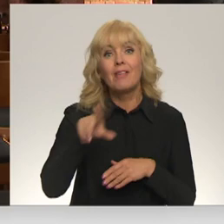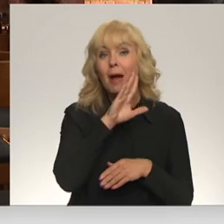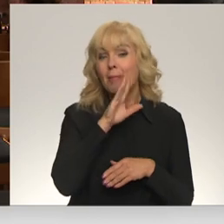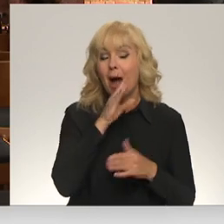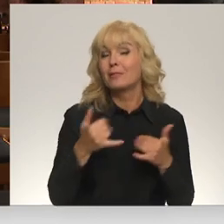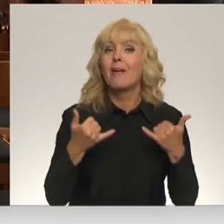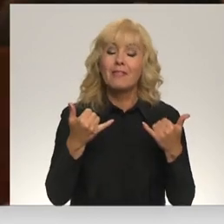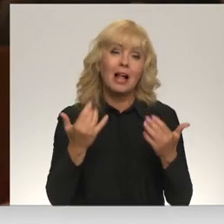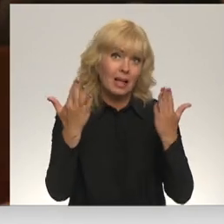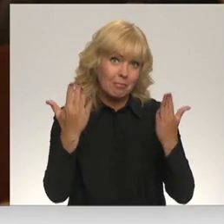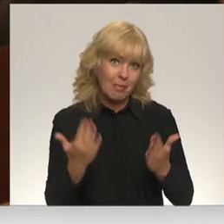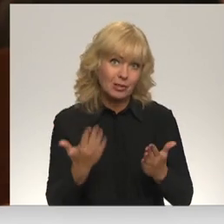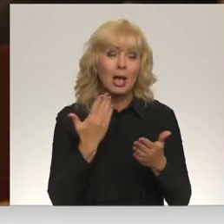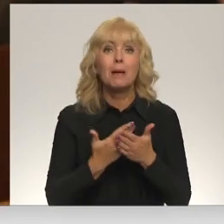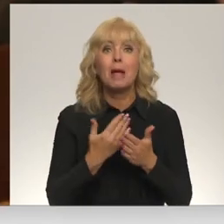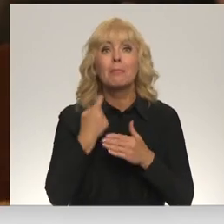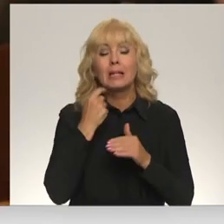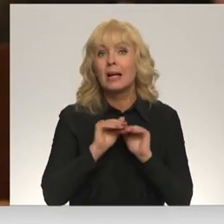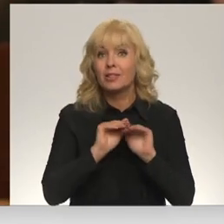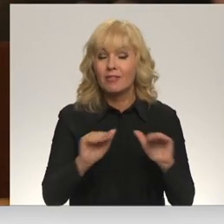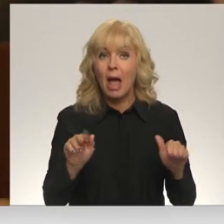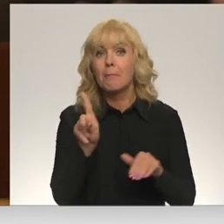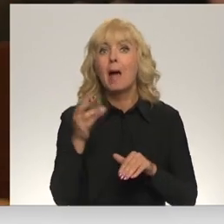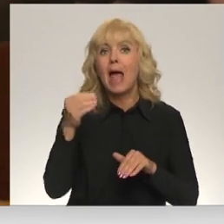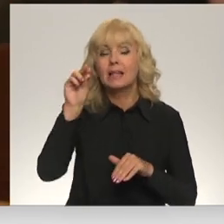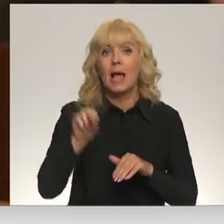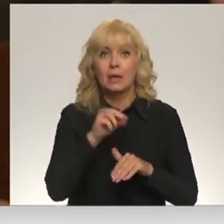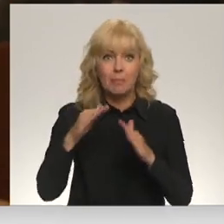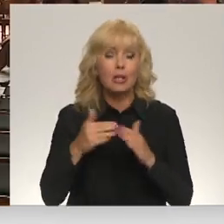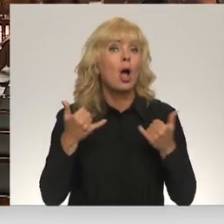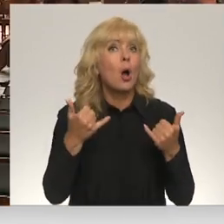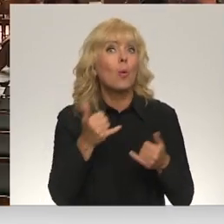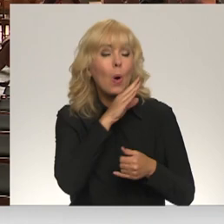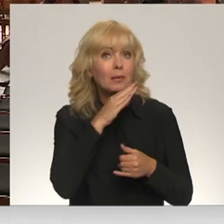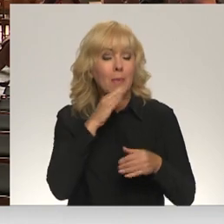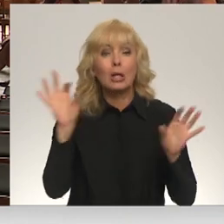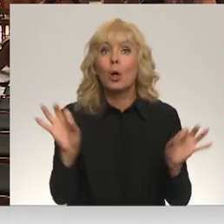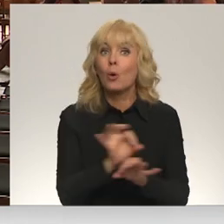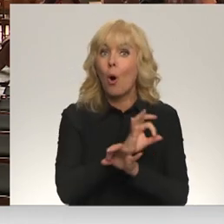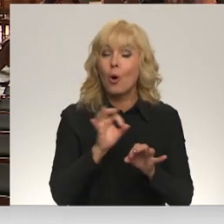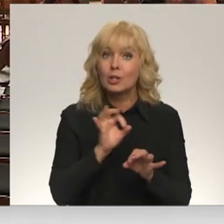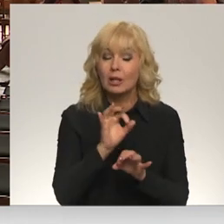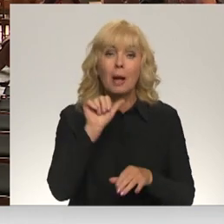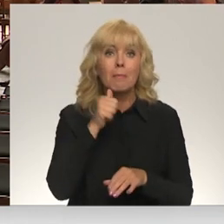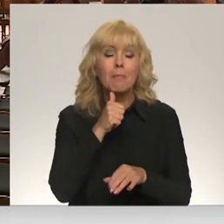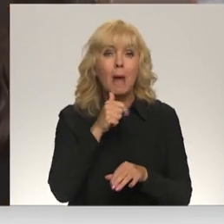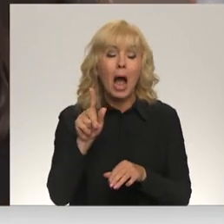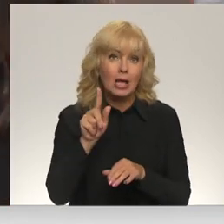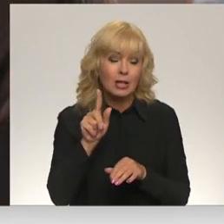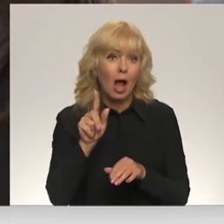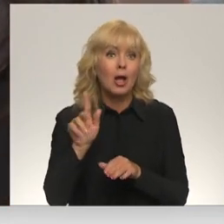dienai veltīti pasākumi. Piemēram, Rīgas svētā Pētera baznīcā par godu mātes dienai šodien skan koncerts Māja šūpuļdziesmas.